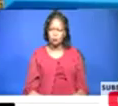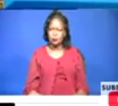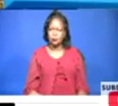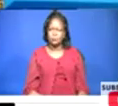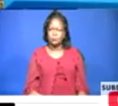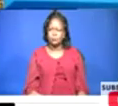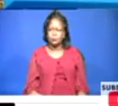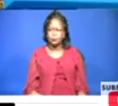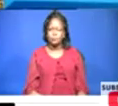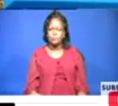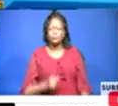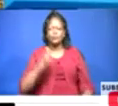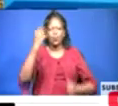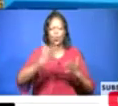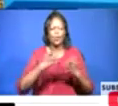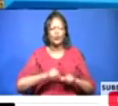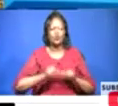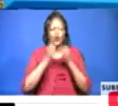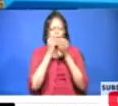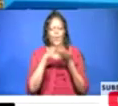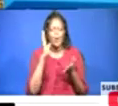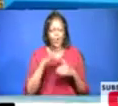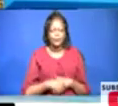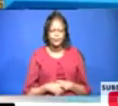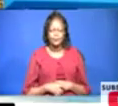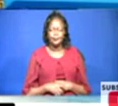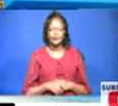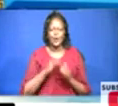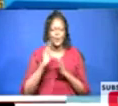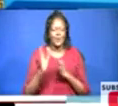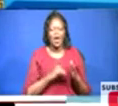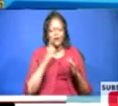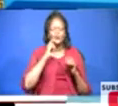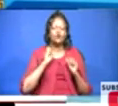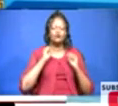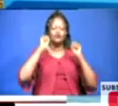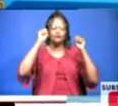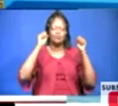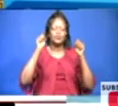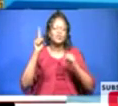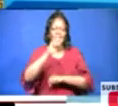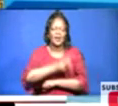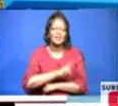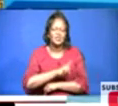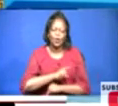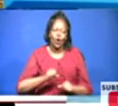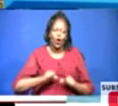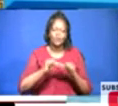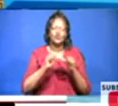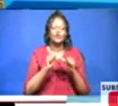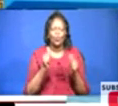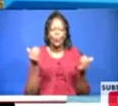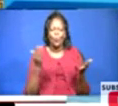Na mtazamaji, karibu tena, tuendelee kukujuza. Maandalizi ya sherehe za maadhimisho ya sikukuu ya Mashujaa yanaendelea katika bustani